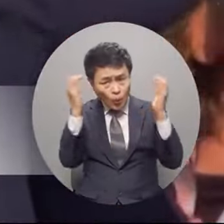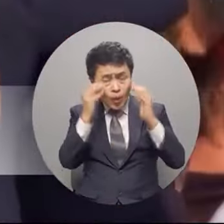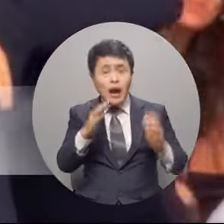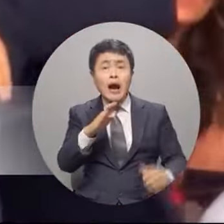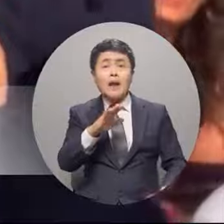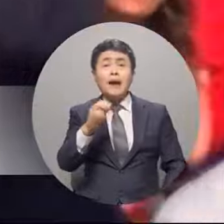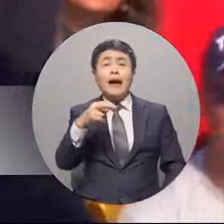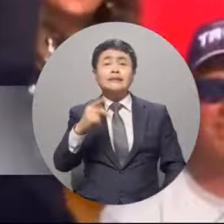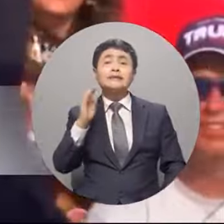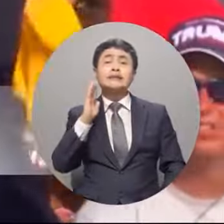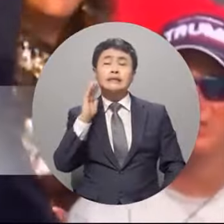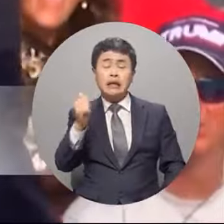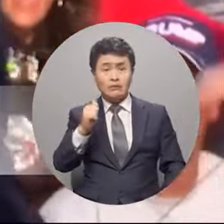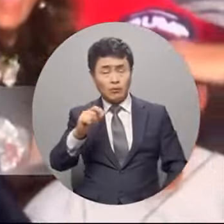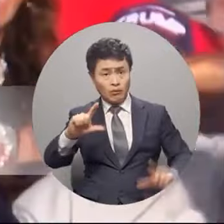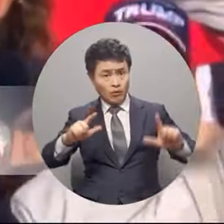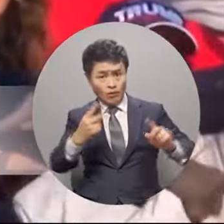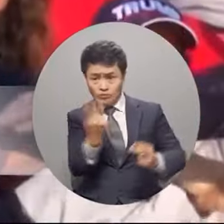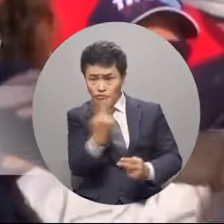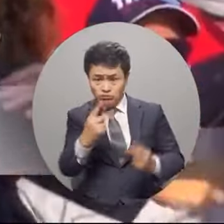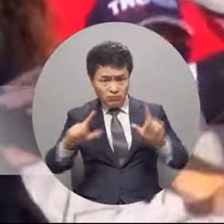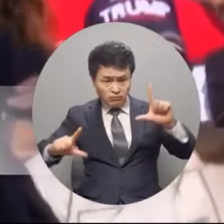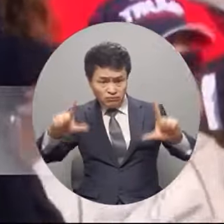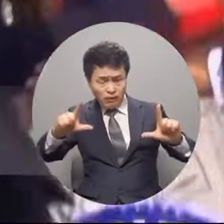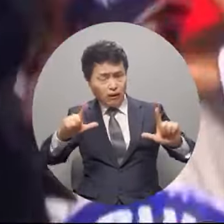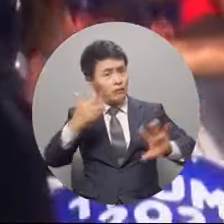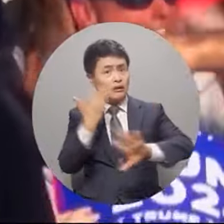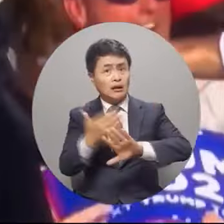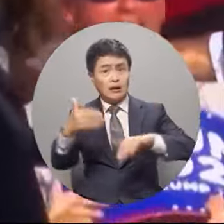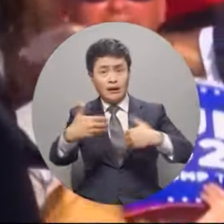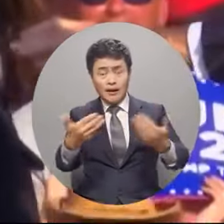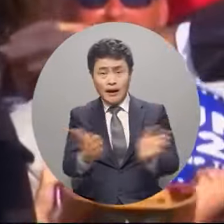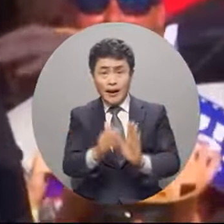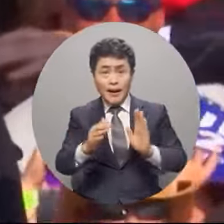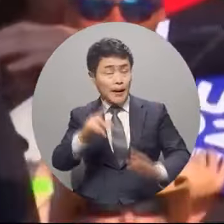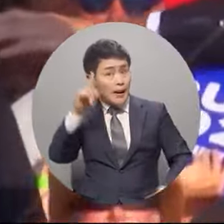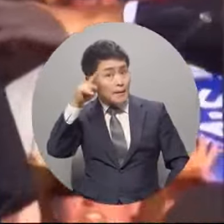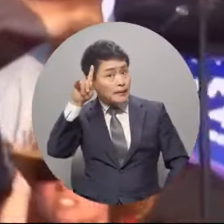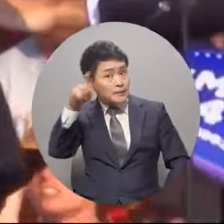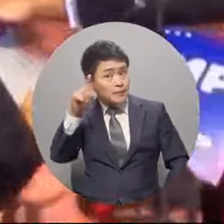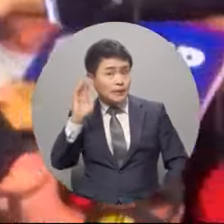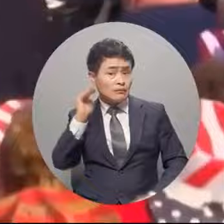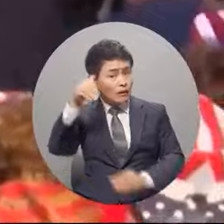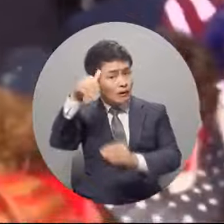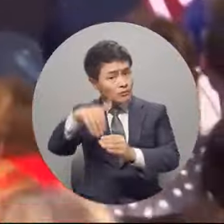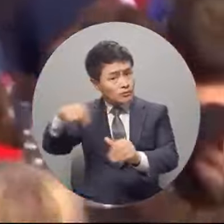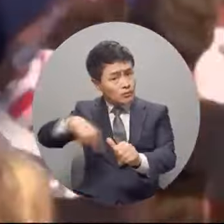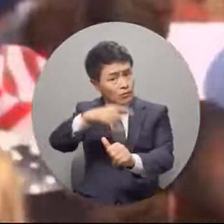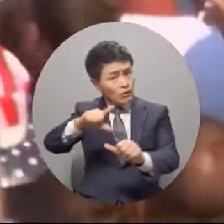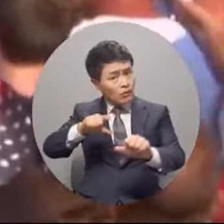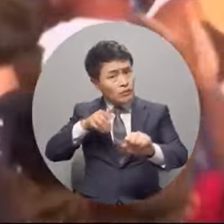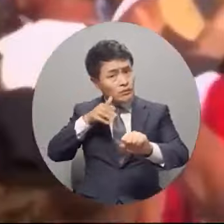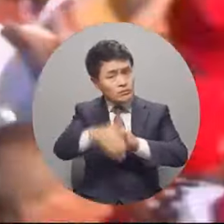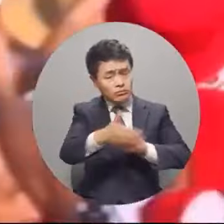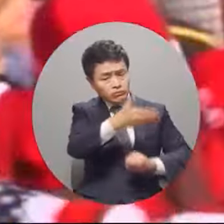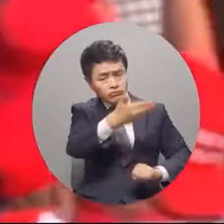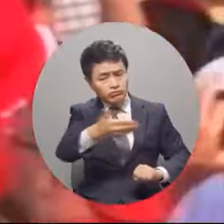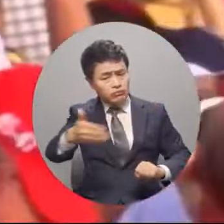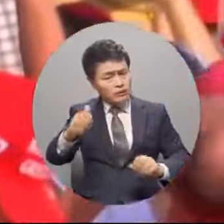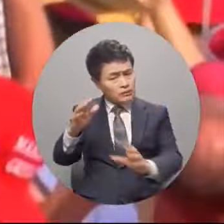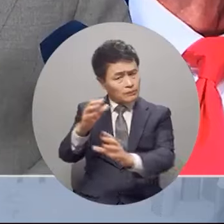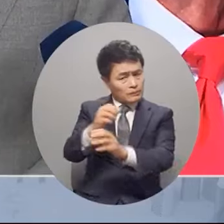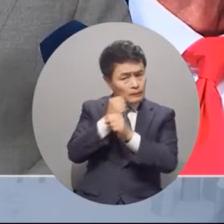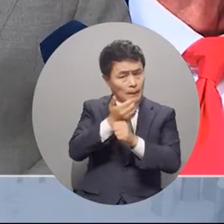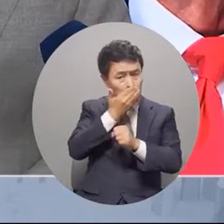대통령과 확연이 대비됩니다 앞으로 110일 정도 남은 대선 국면이 어떻게 흘러갈지 가늠케